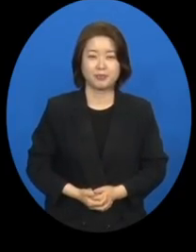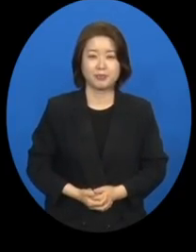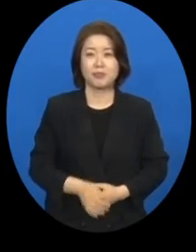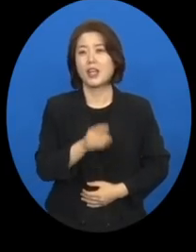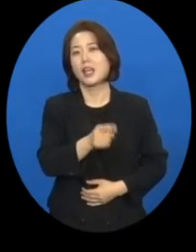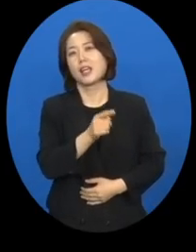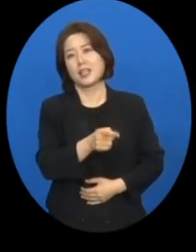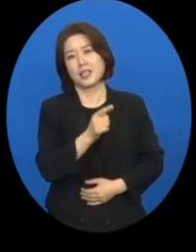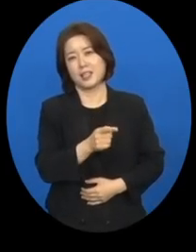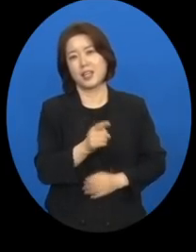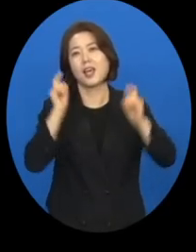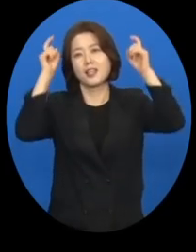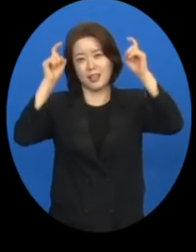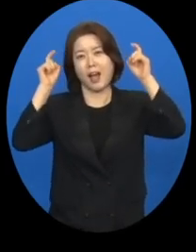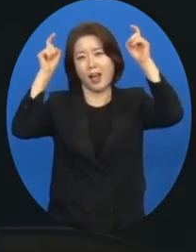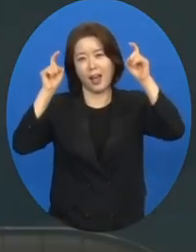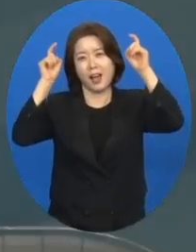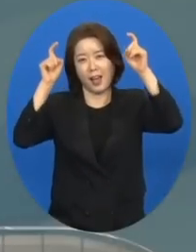이게 양입니다